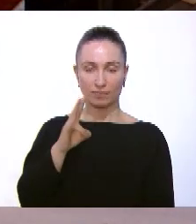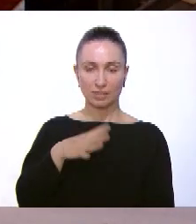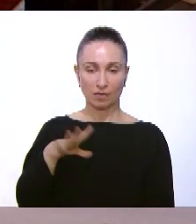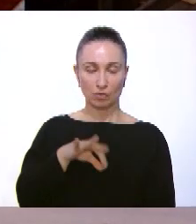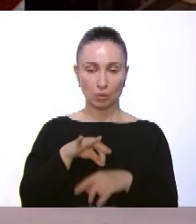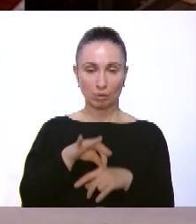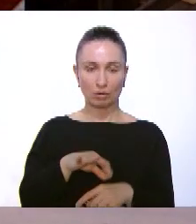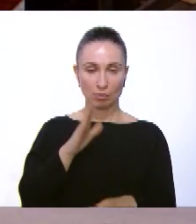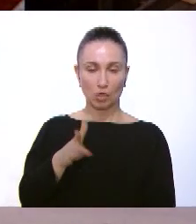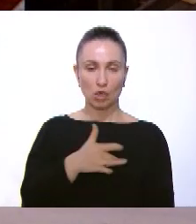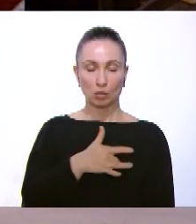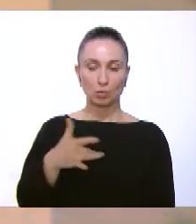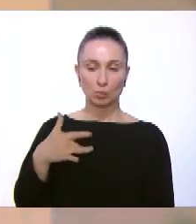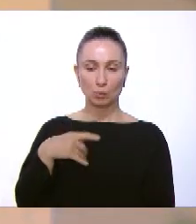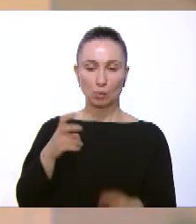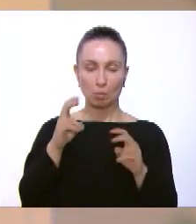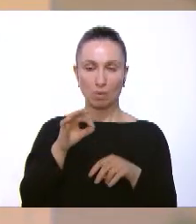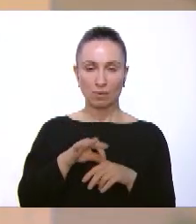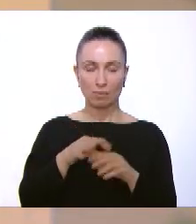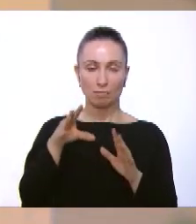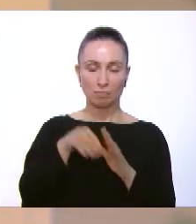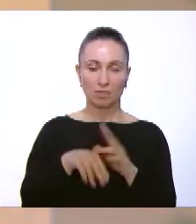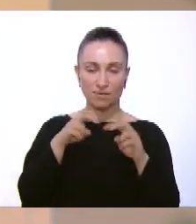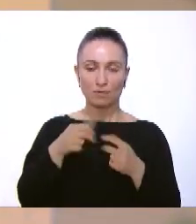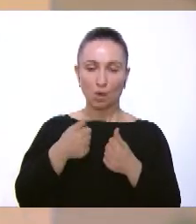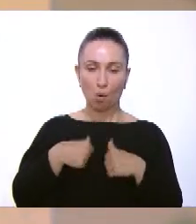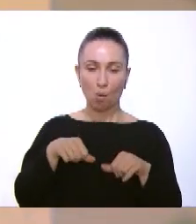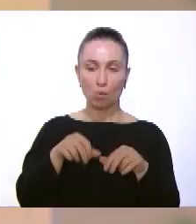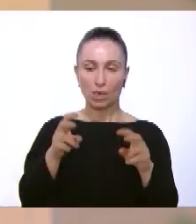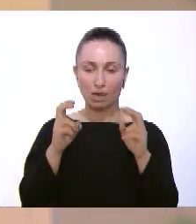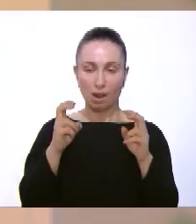საქართველოში ტარდება აი ტუბერკულოზის დარგში მოღვაწე კვლევითი ორგანიზაციების